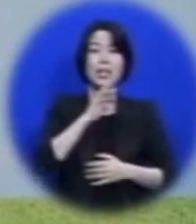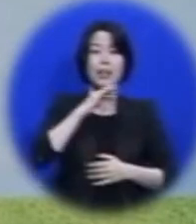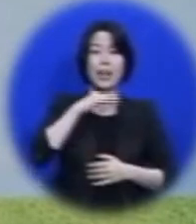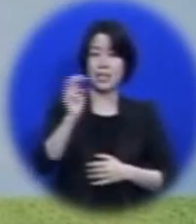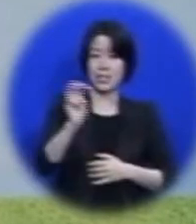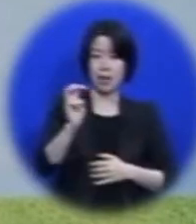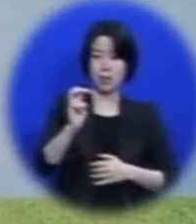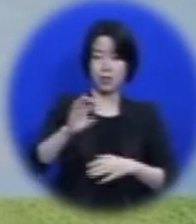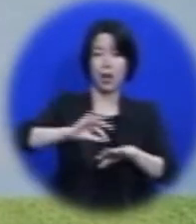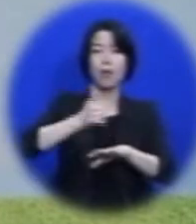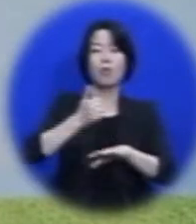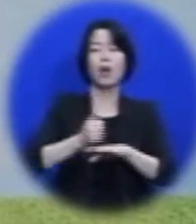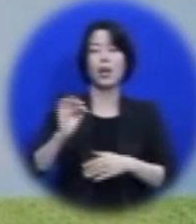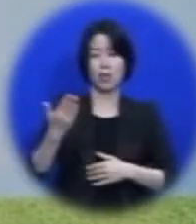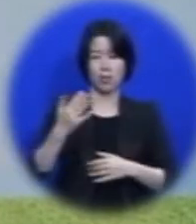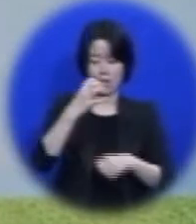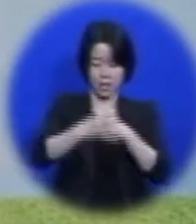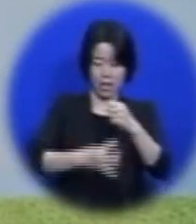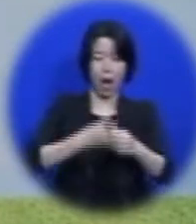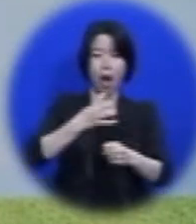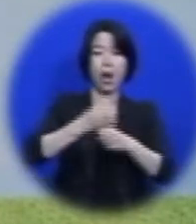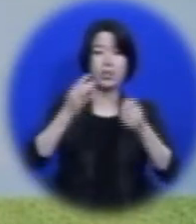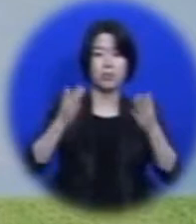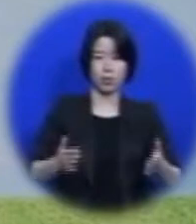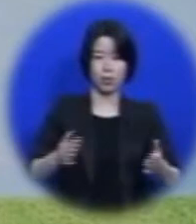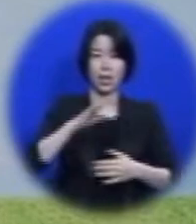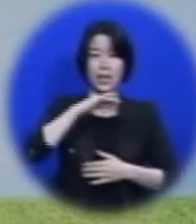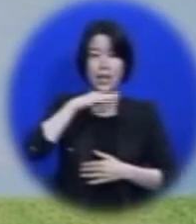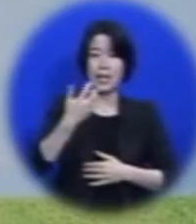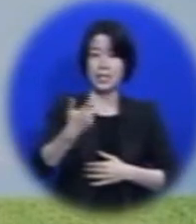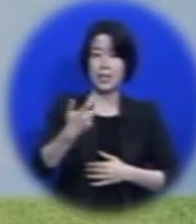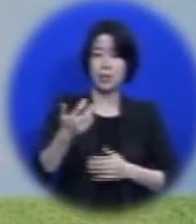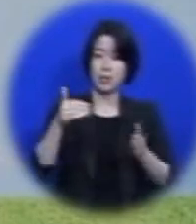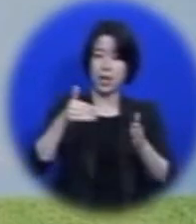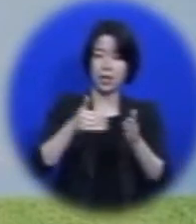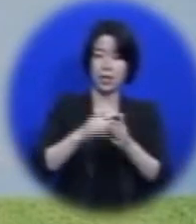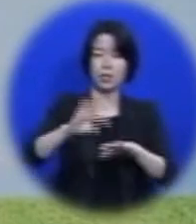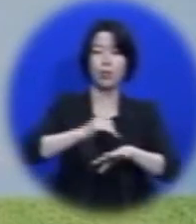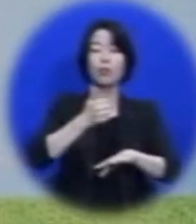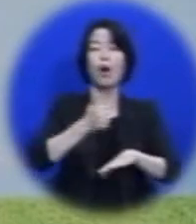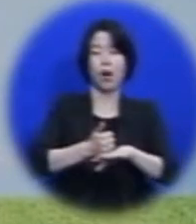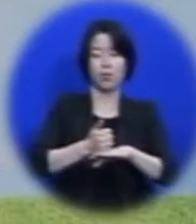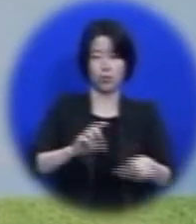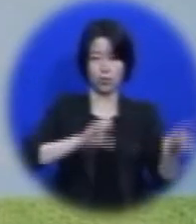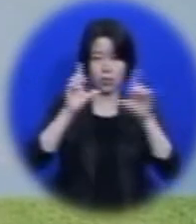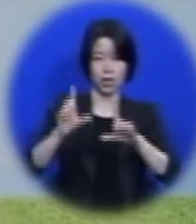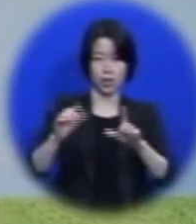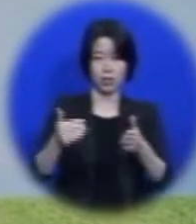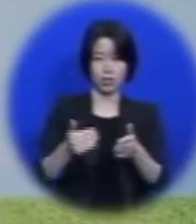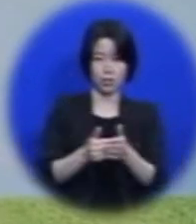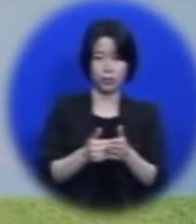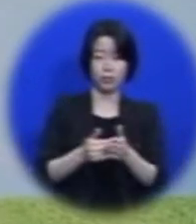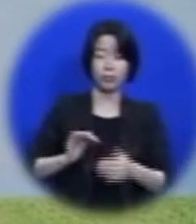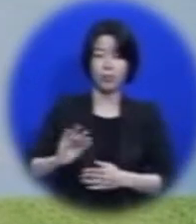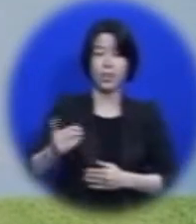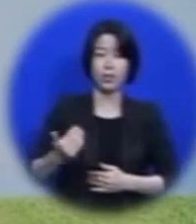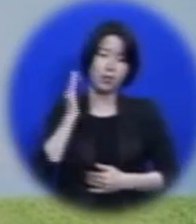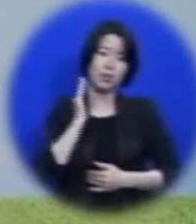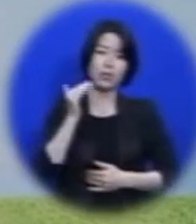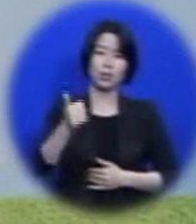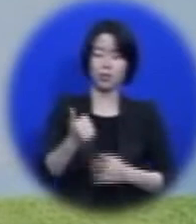됐습니다. 40년 동안. 70세까지 그는 왕으로 살았습니다. 요즘의